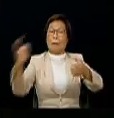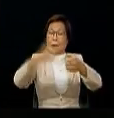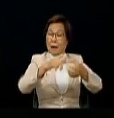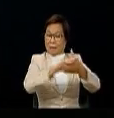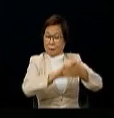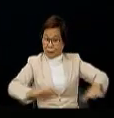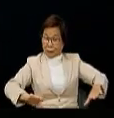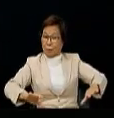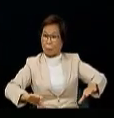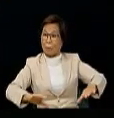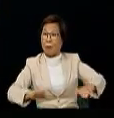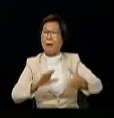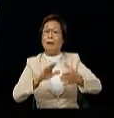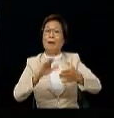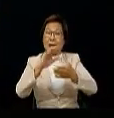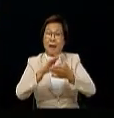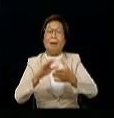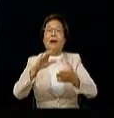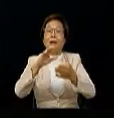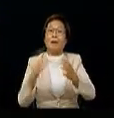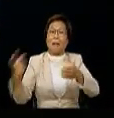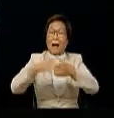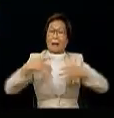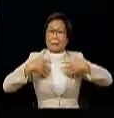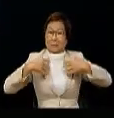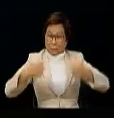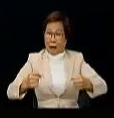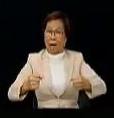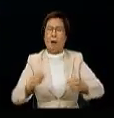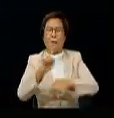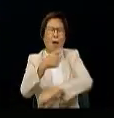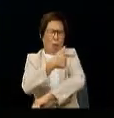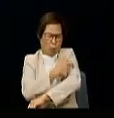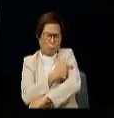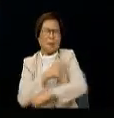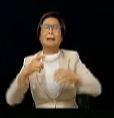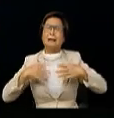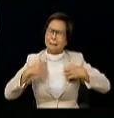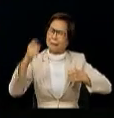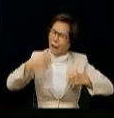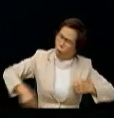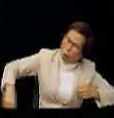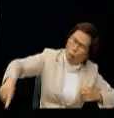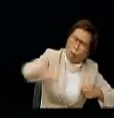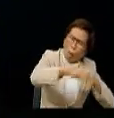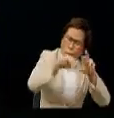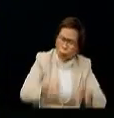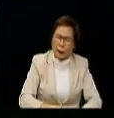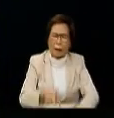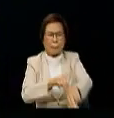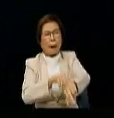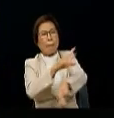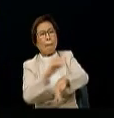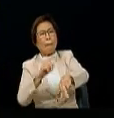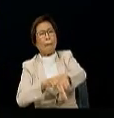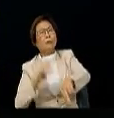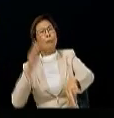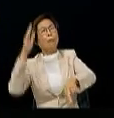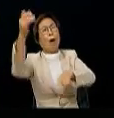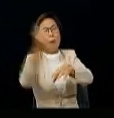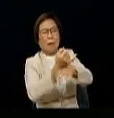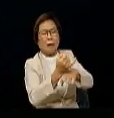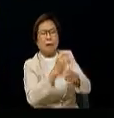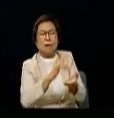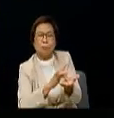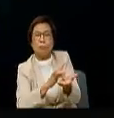bukan saja soal Maxim Ia juga soal kesehatan awam juga soal masa depan rindus